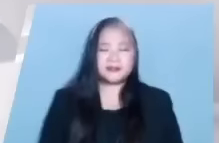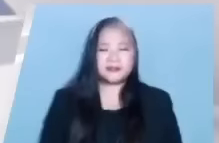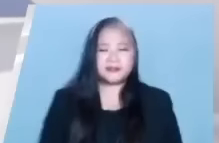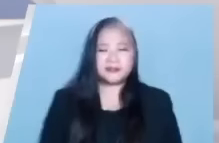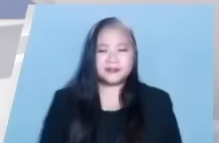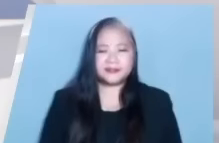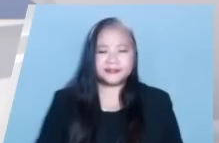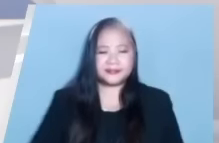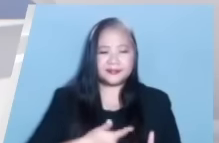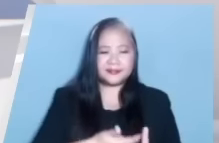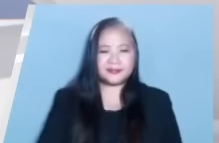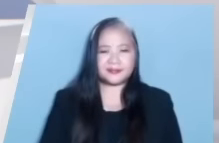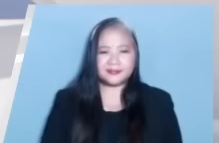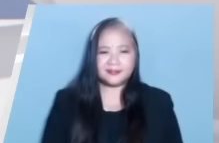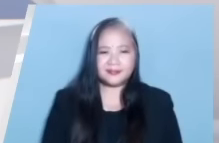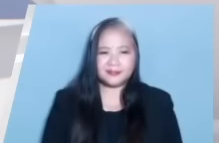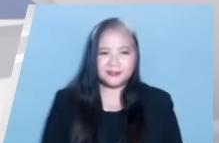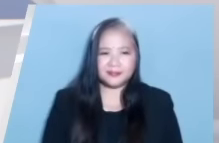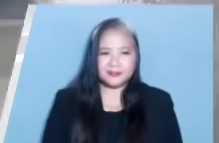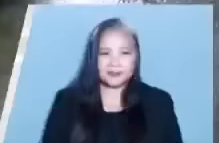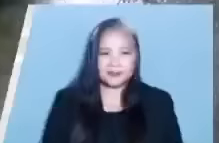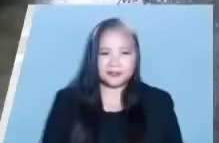Gomez. EJ.